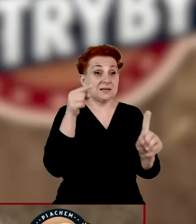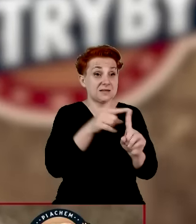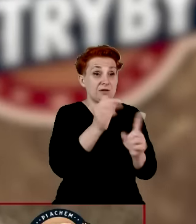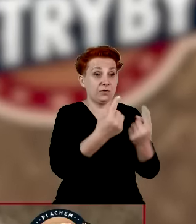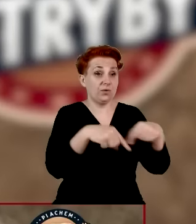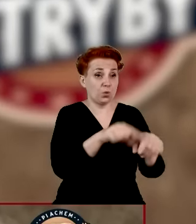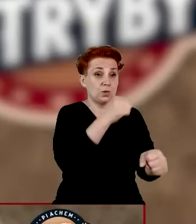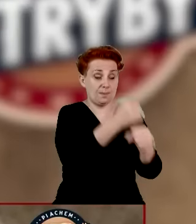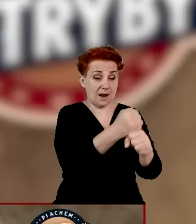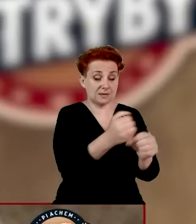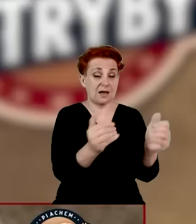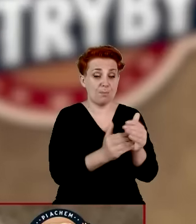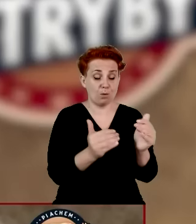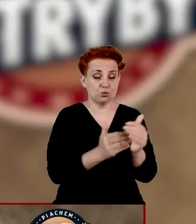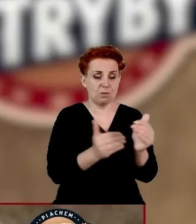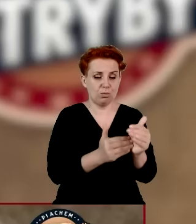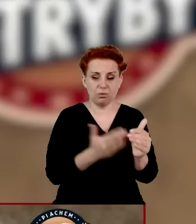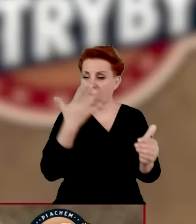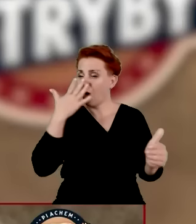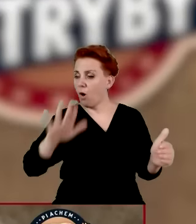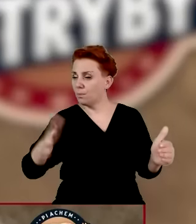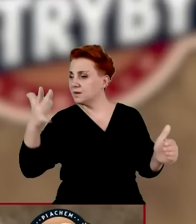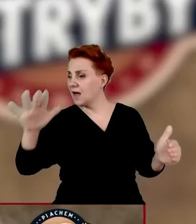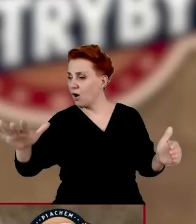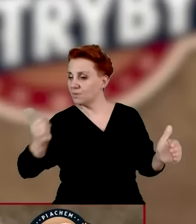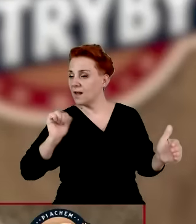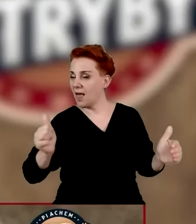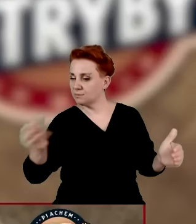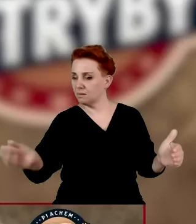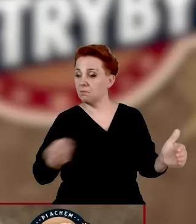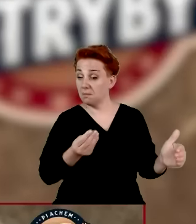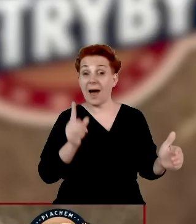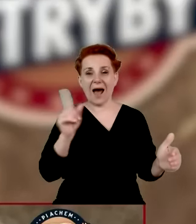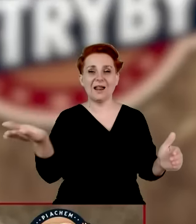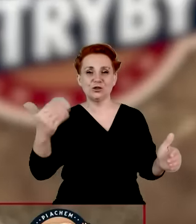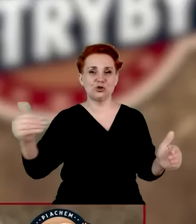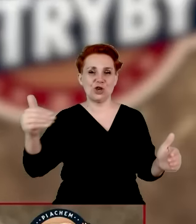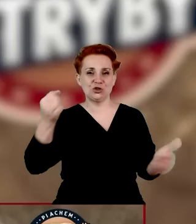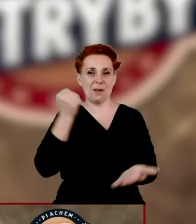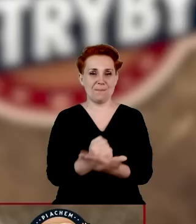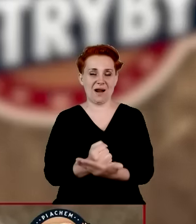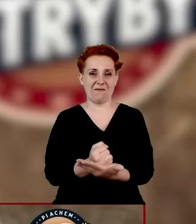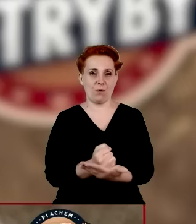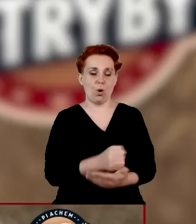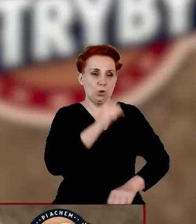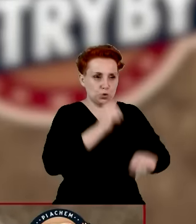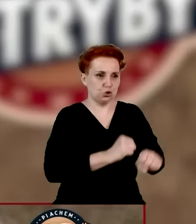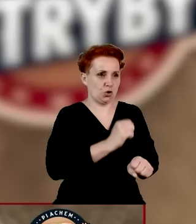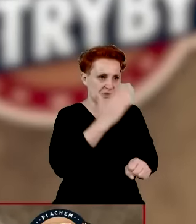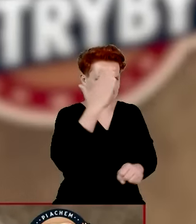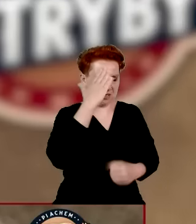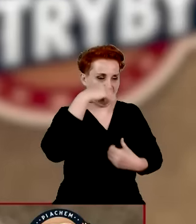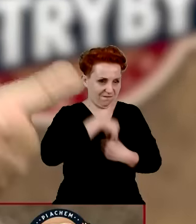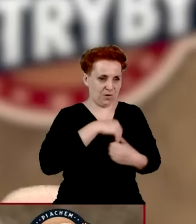potrzebuje ekspertyz z dziedziny prawa. No sąd zna prawo z urzędu. y biegłych się